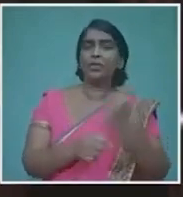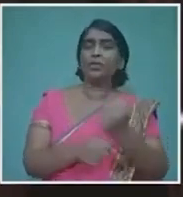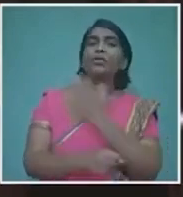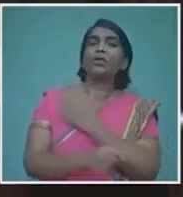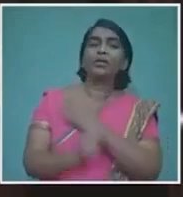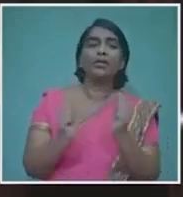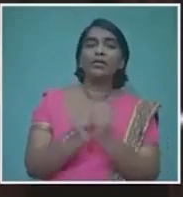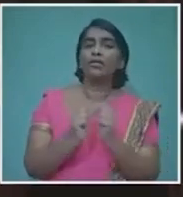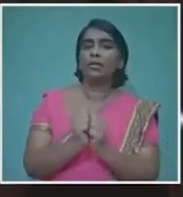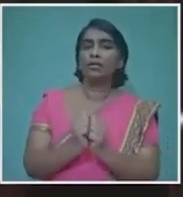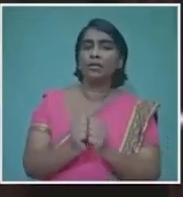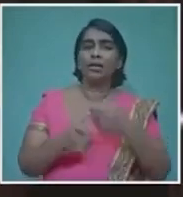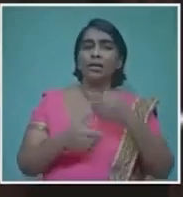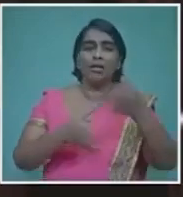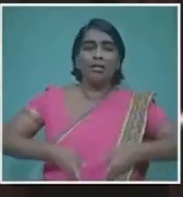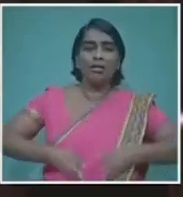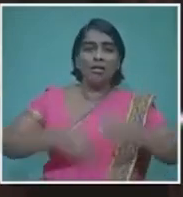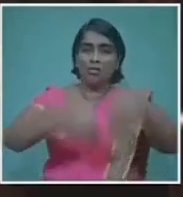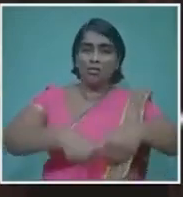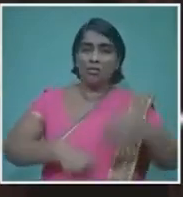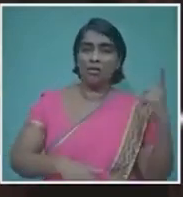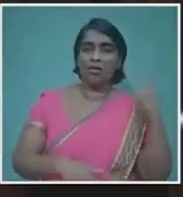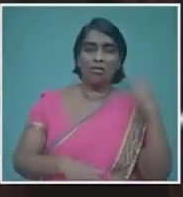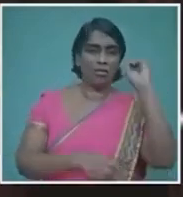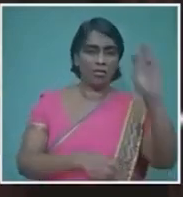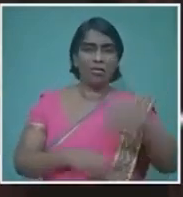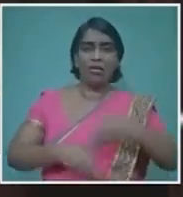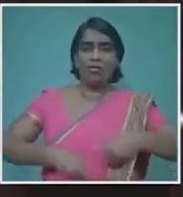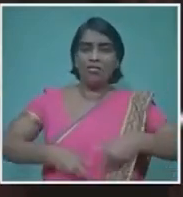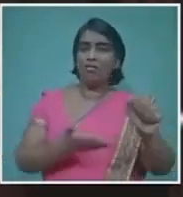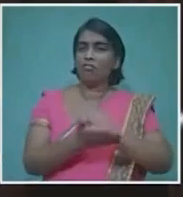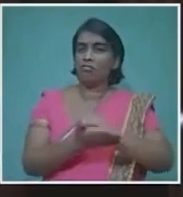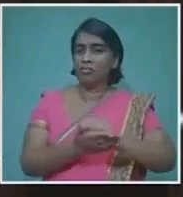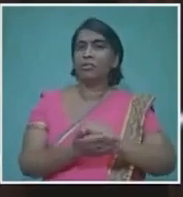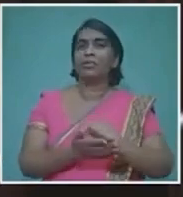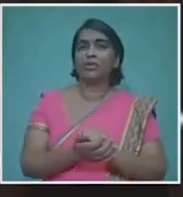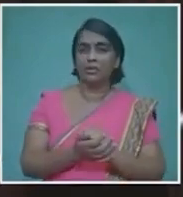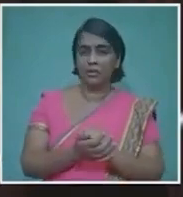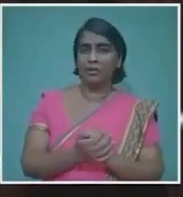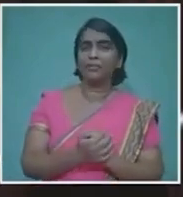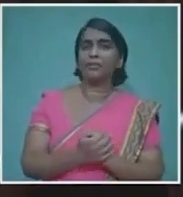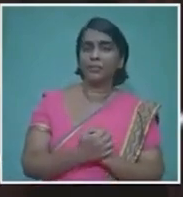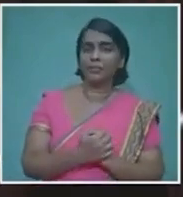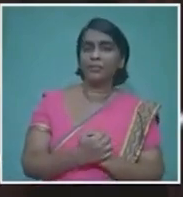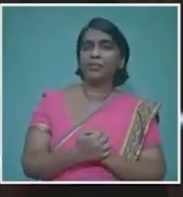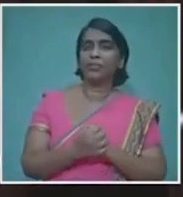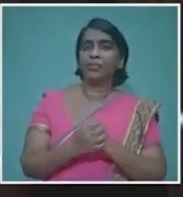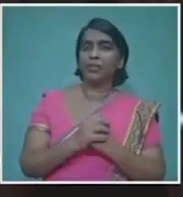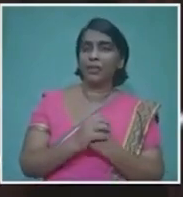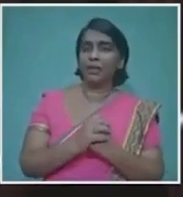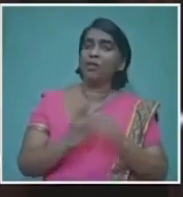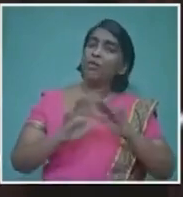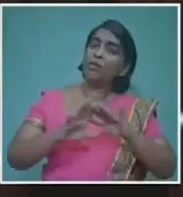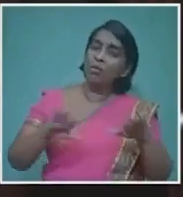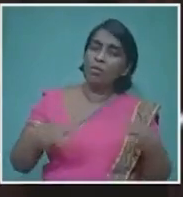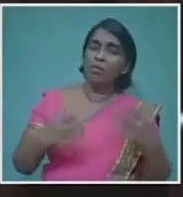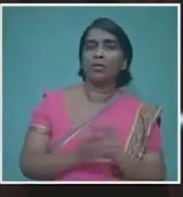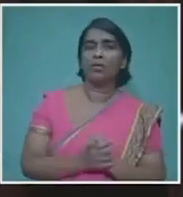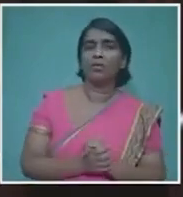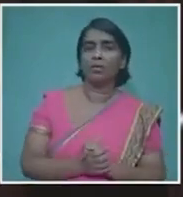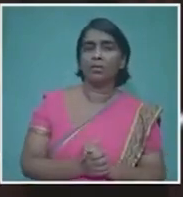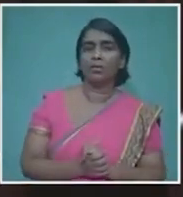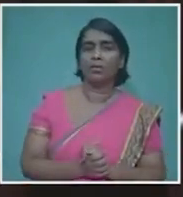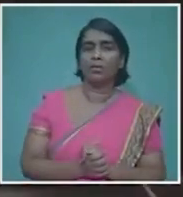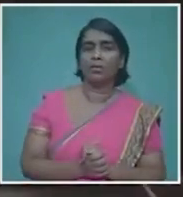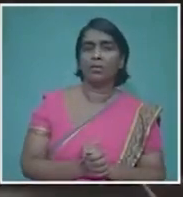රාජපක්ෂ මොනවද කරේ? කානු සුද්ධ කරන්න හමුදාව. කානු සුද්ධ කරන්න හමුදාව. මොකද්ද පොයින්ට් එක? මොනාරි ඕන දෙයක් මාතරේ